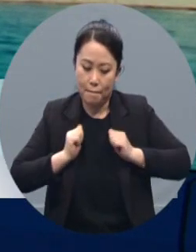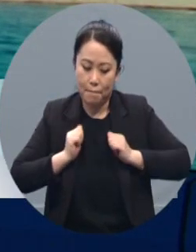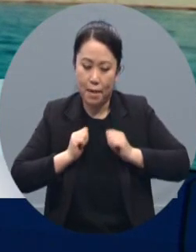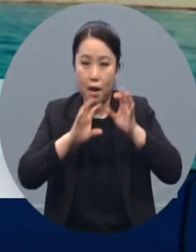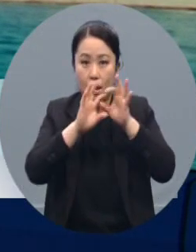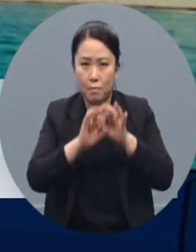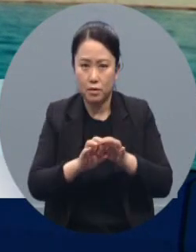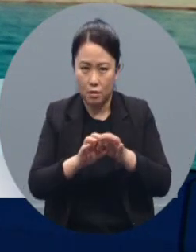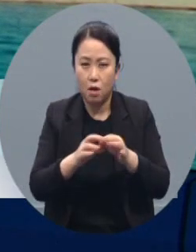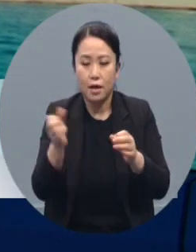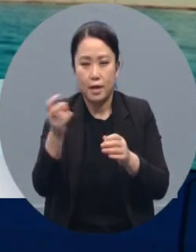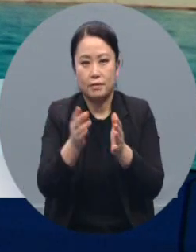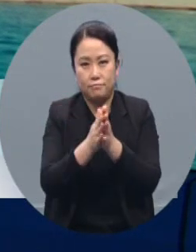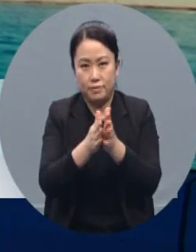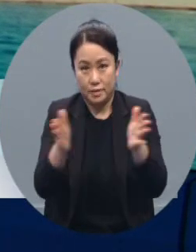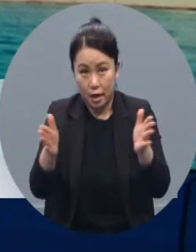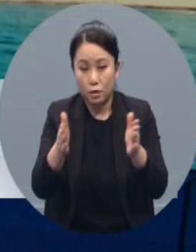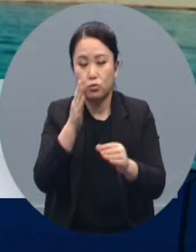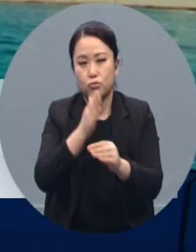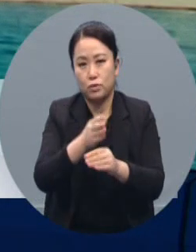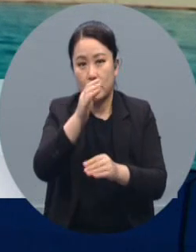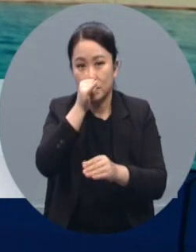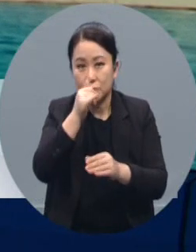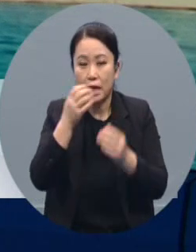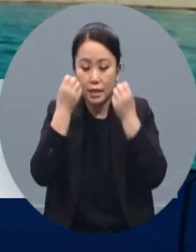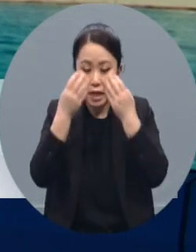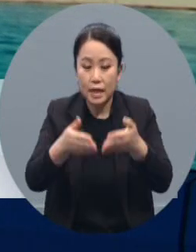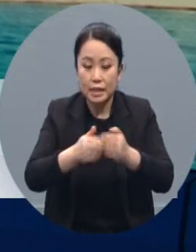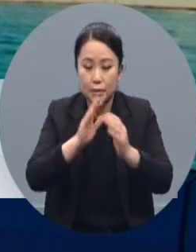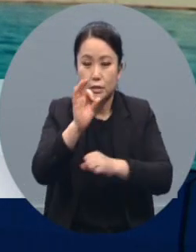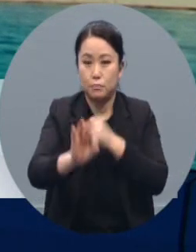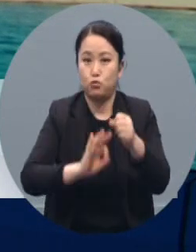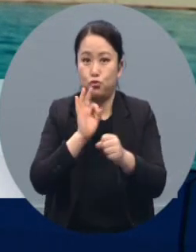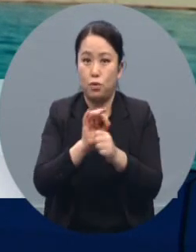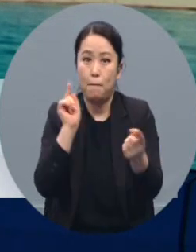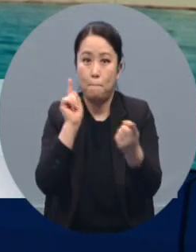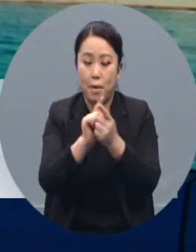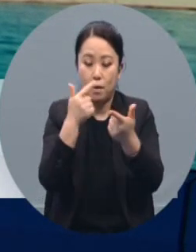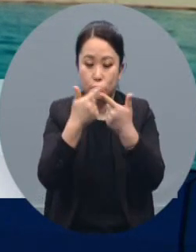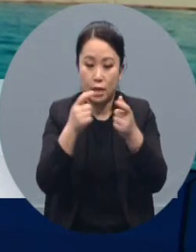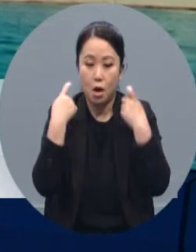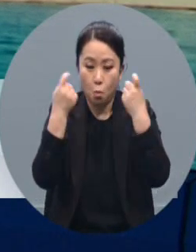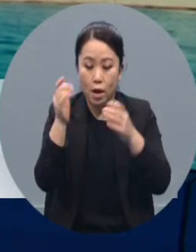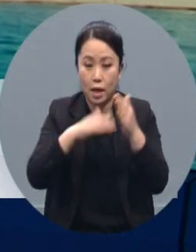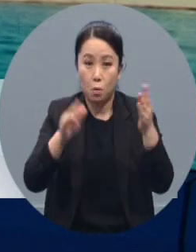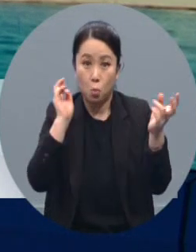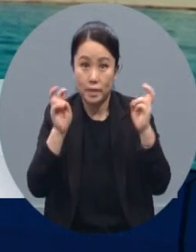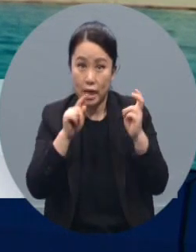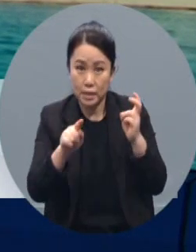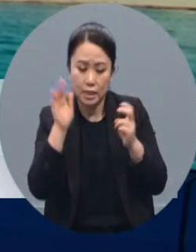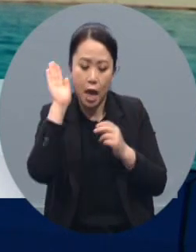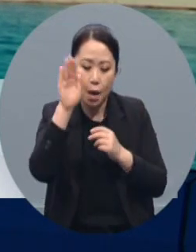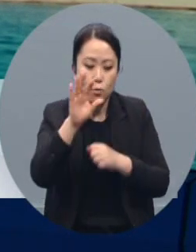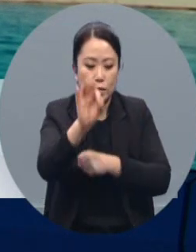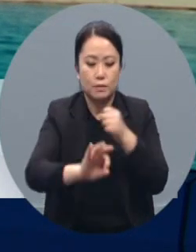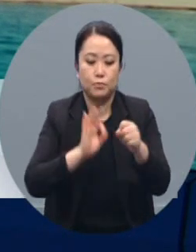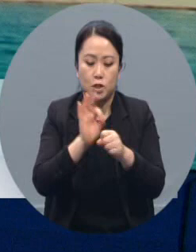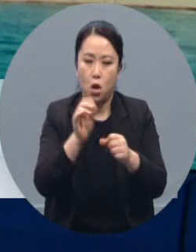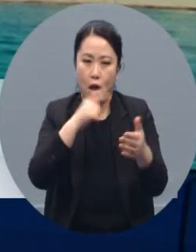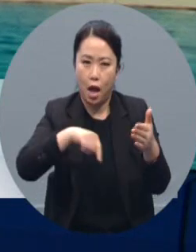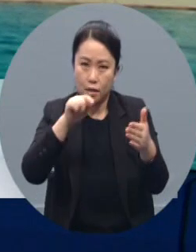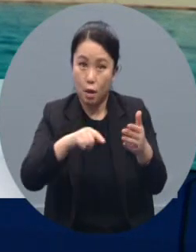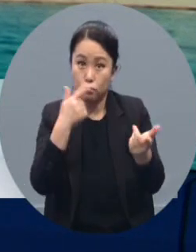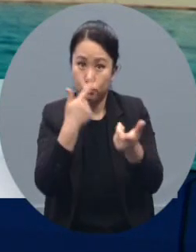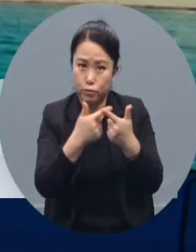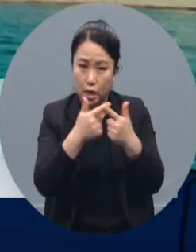있습니다. 창립 10주년을 맞은 부산관광공사는 앞으로 10년 안에 부산을 세계 유수 관광도시 중 한